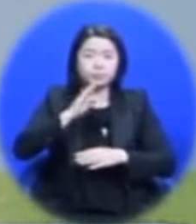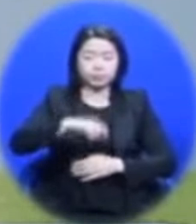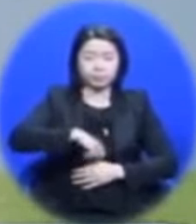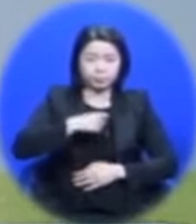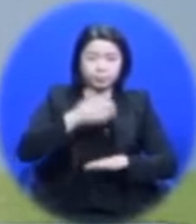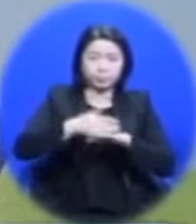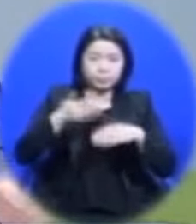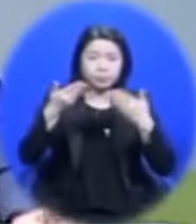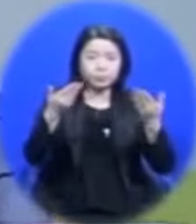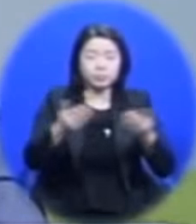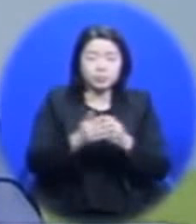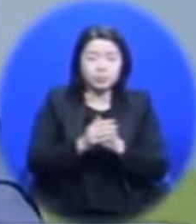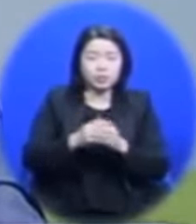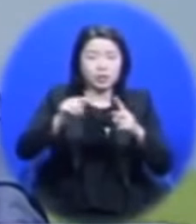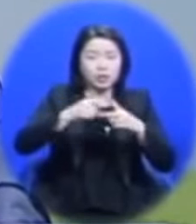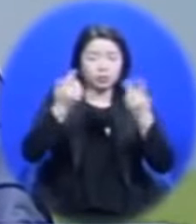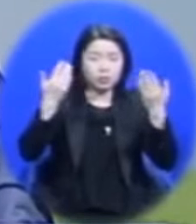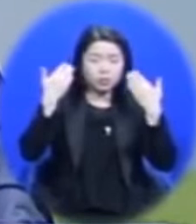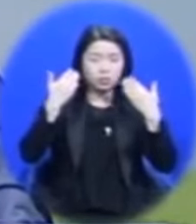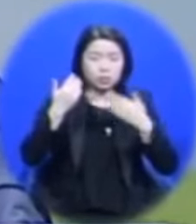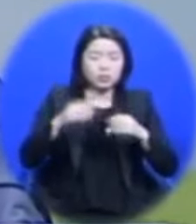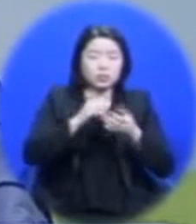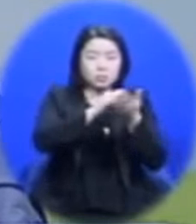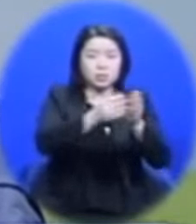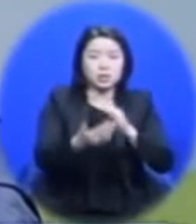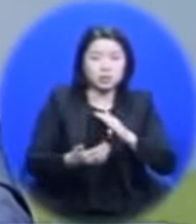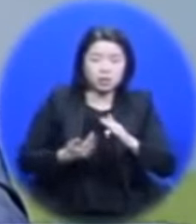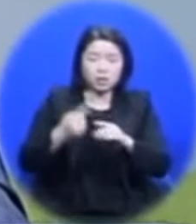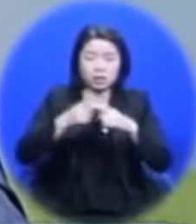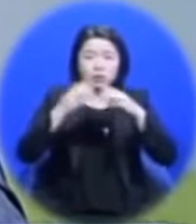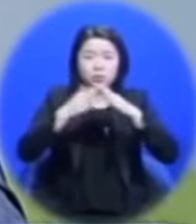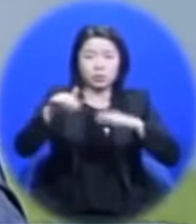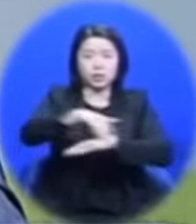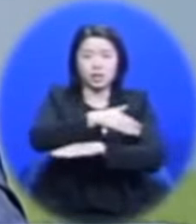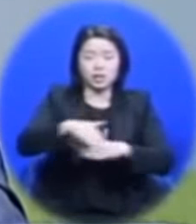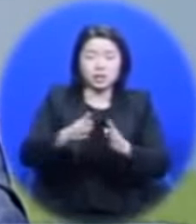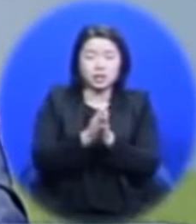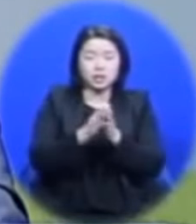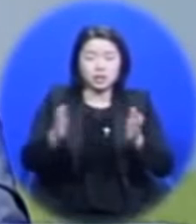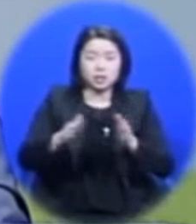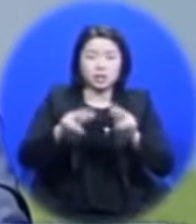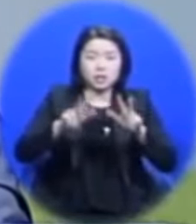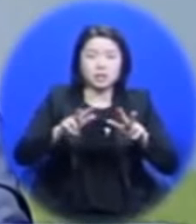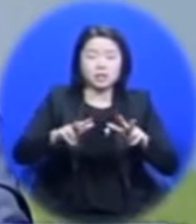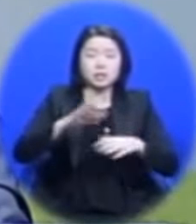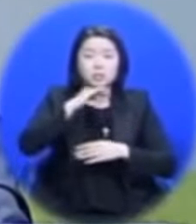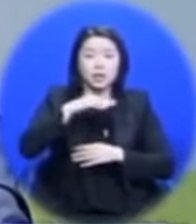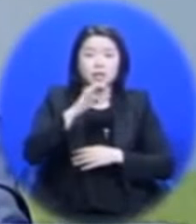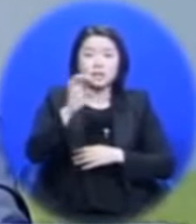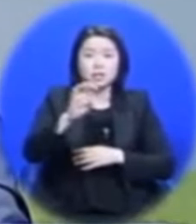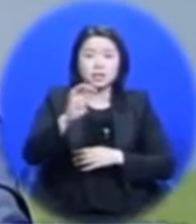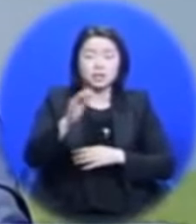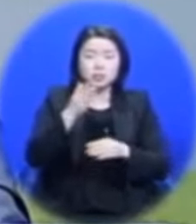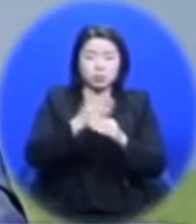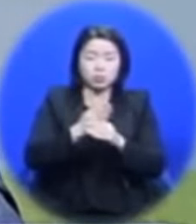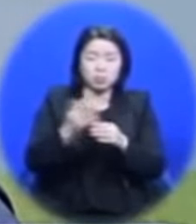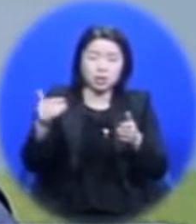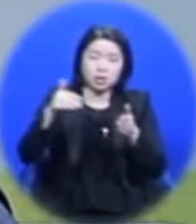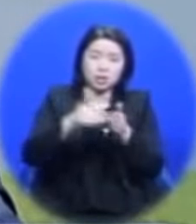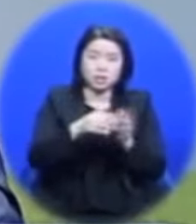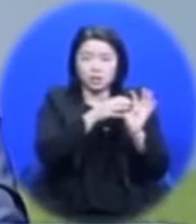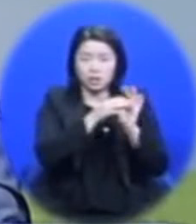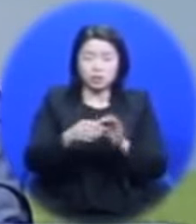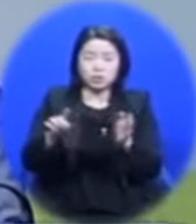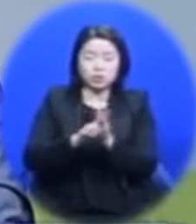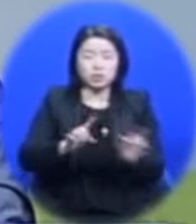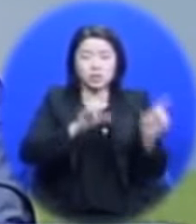감사드립니다. 초등학교 들어가기 전부터 교회에 다니기 시작하여 지금 40대 중반까지 꾸준히 신앙생활을 하고